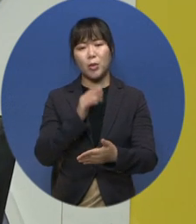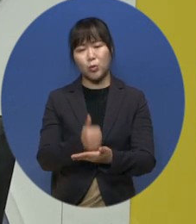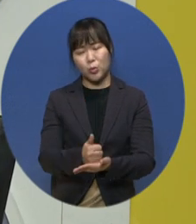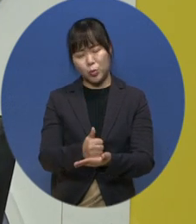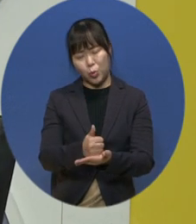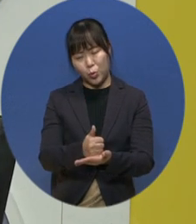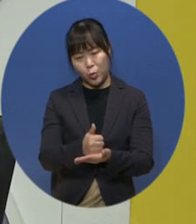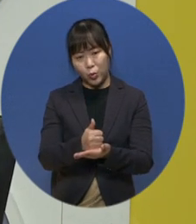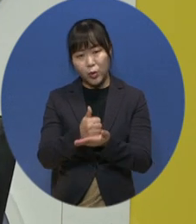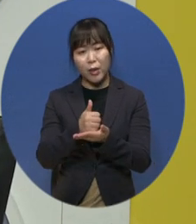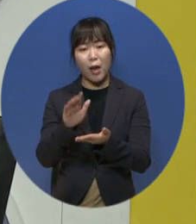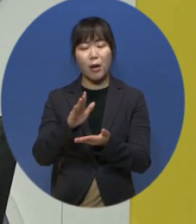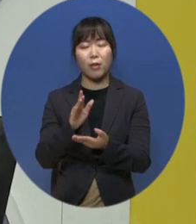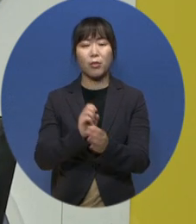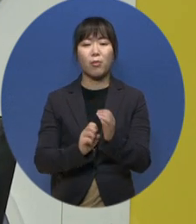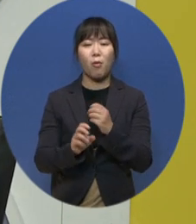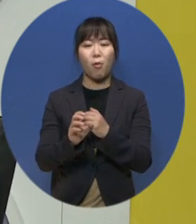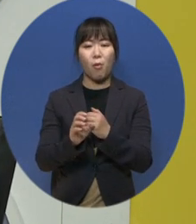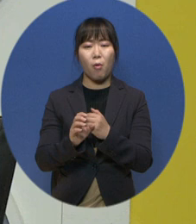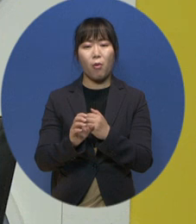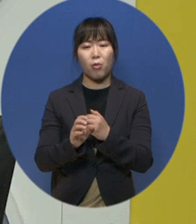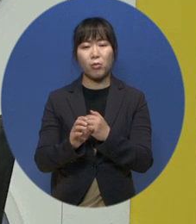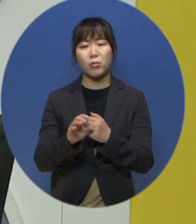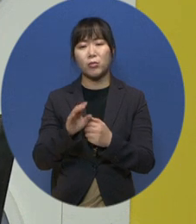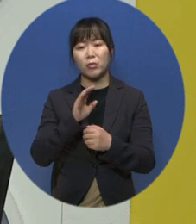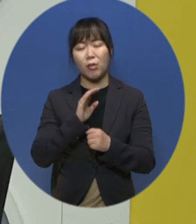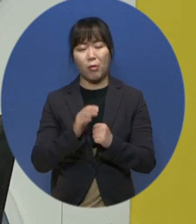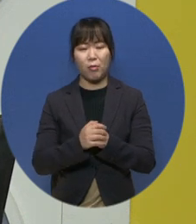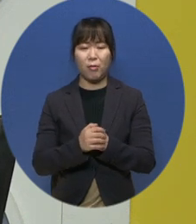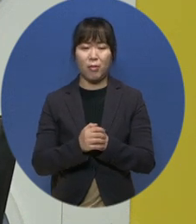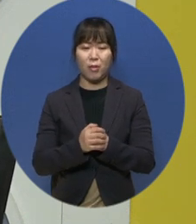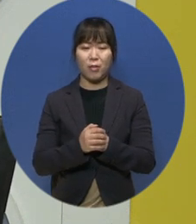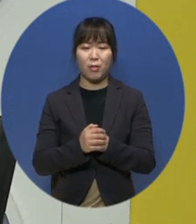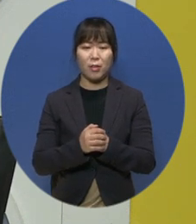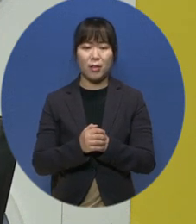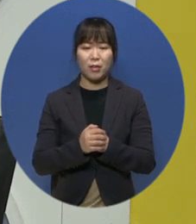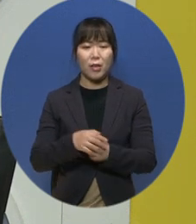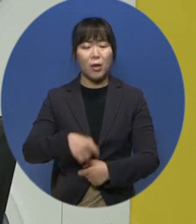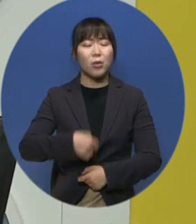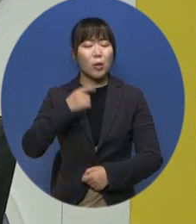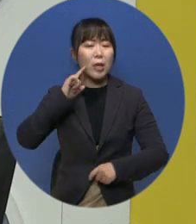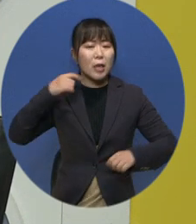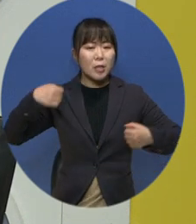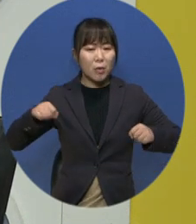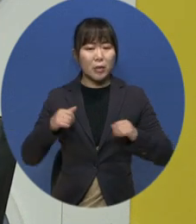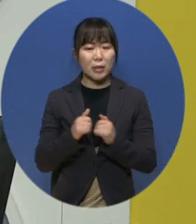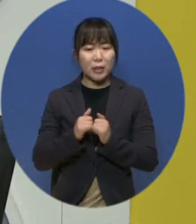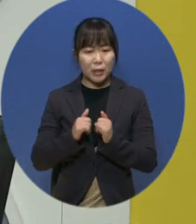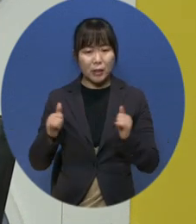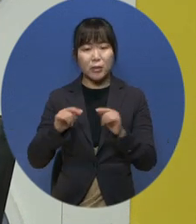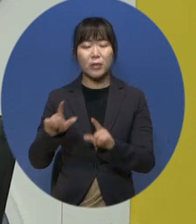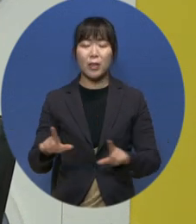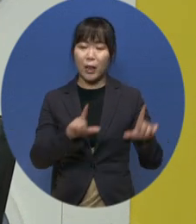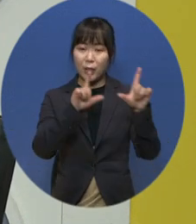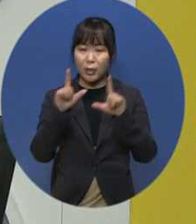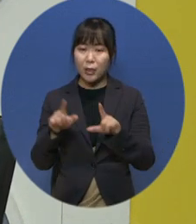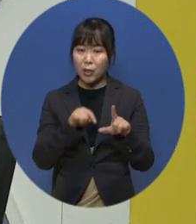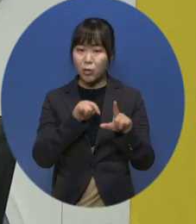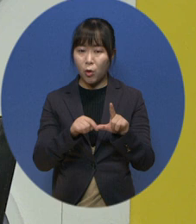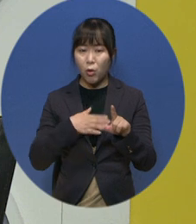넘어서 이건 어떻게 경이로운 왜냐면 사실 연극인이라 연극인으로 산다는